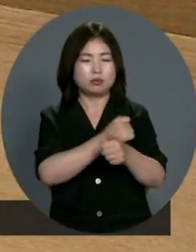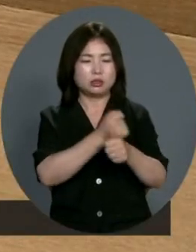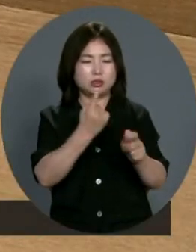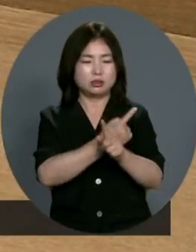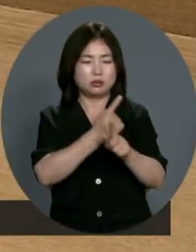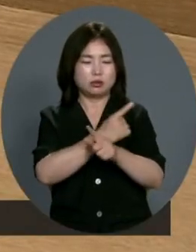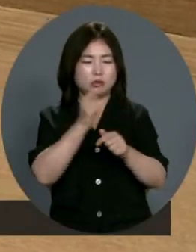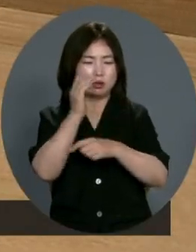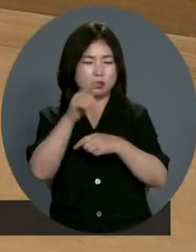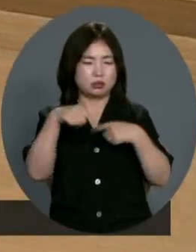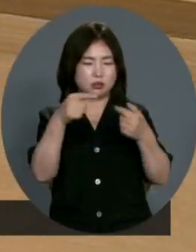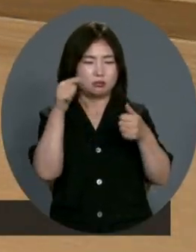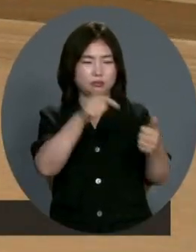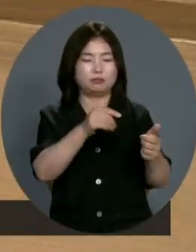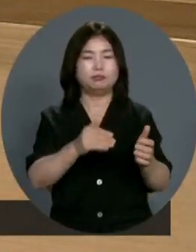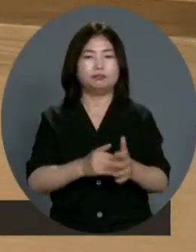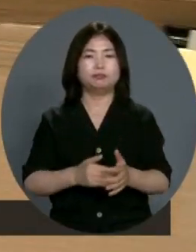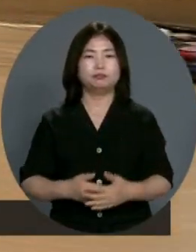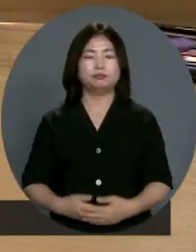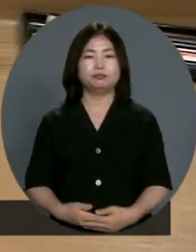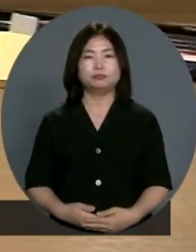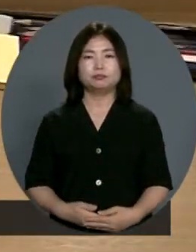폭력치료 강의 수강도 명령했습니다